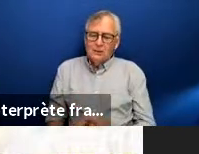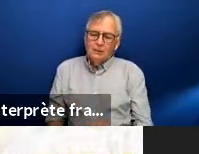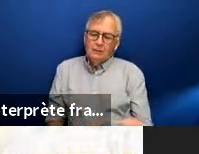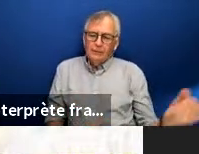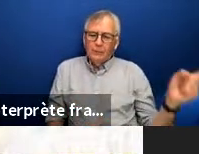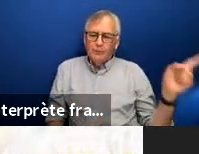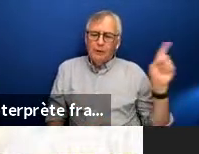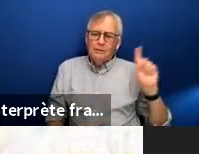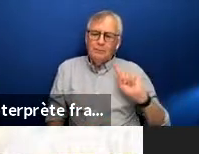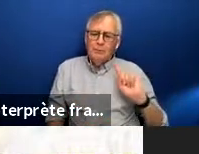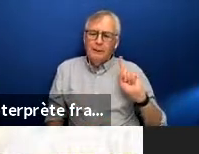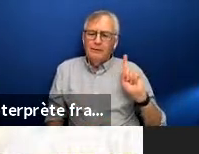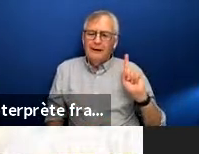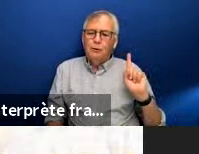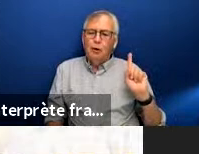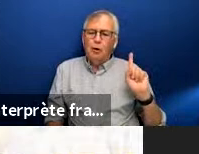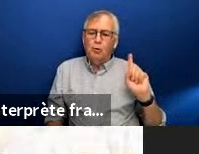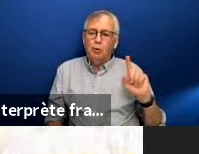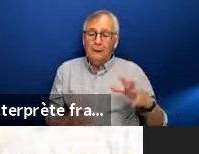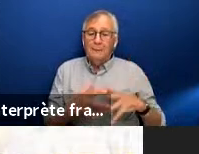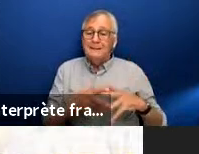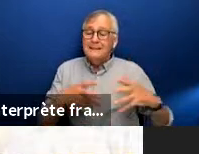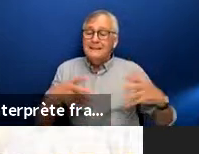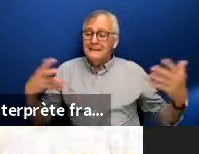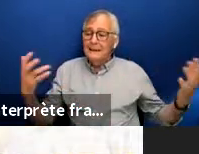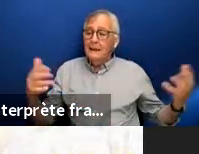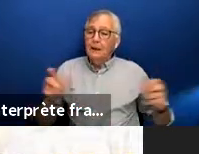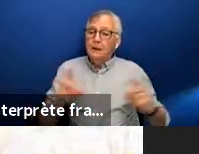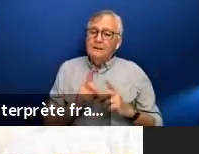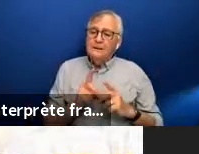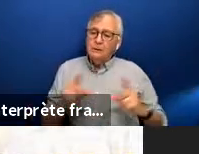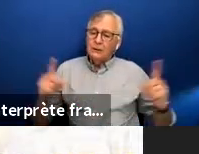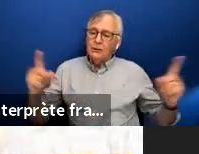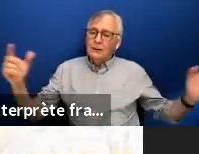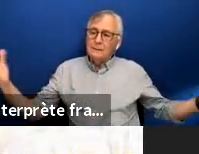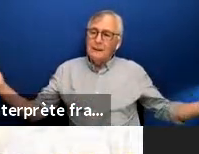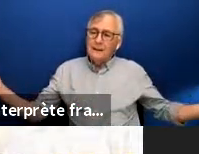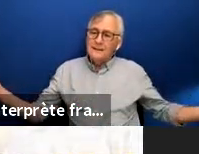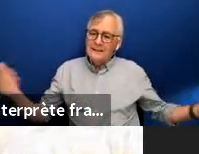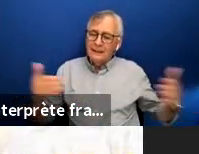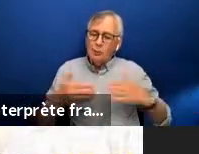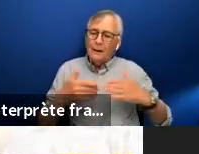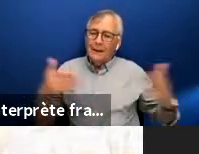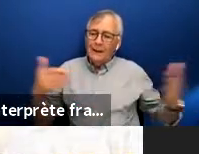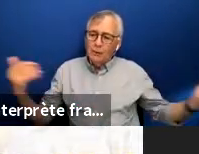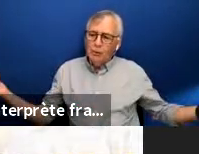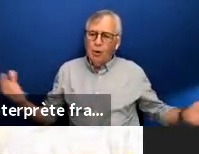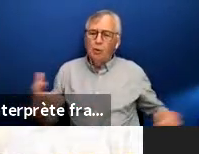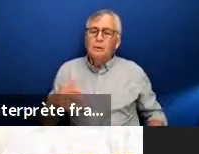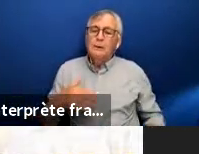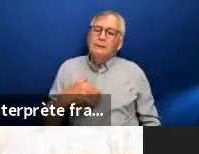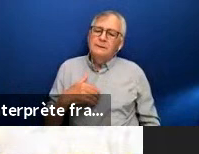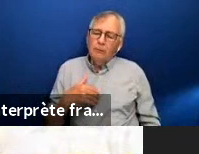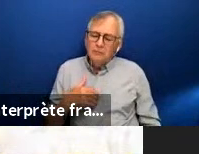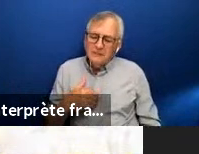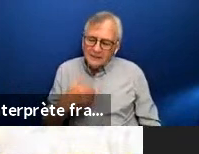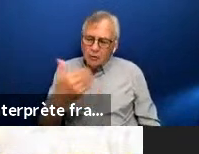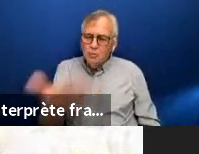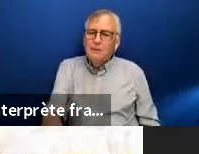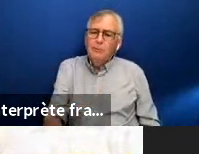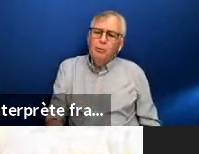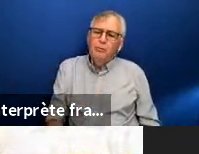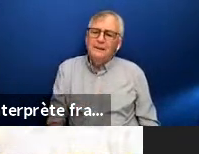Il s'agit, donc, c'est plus préférable de contourner. Mais s'ils sont dans un espace assez éloigné l'une de l'autre, si